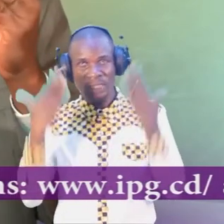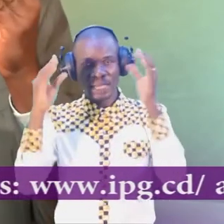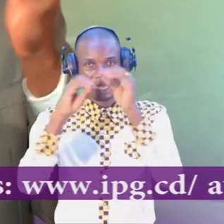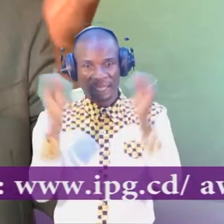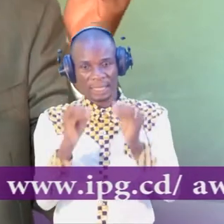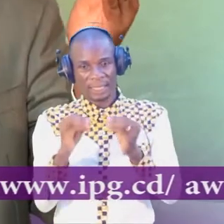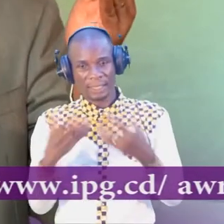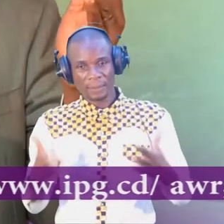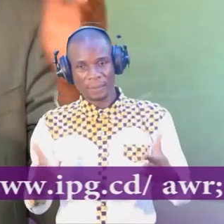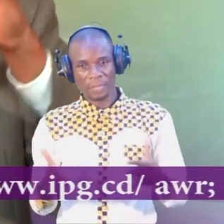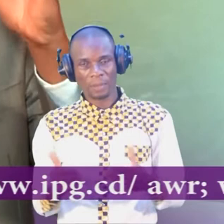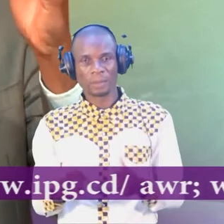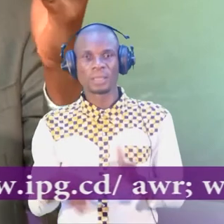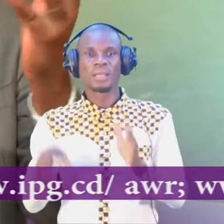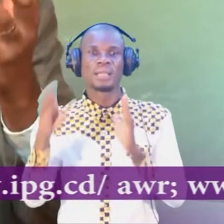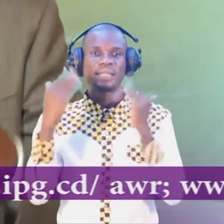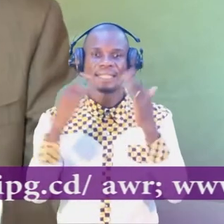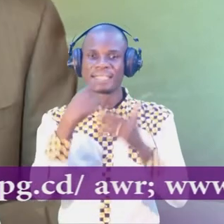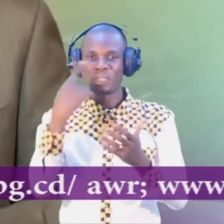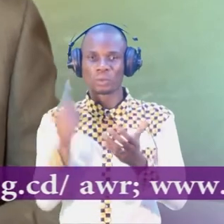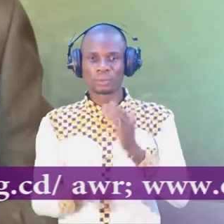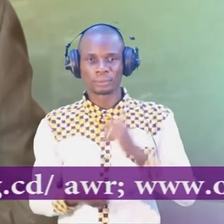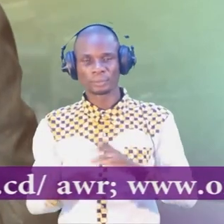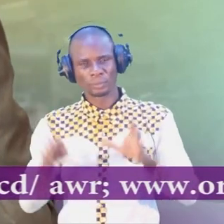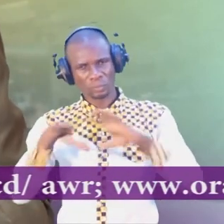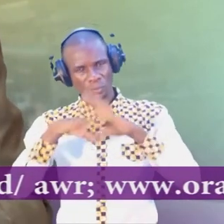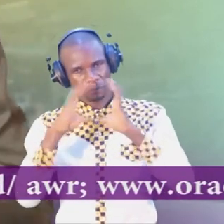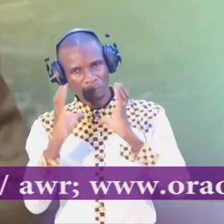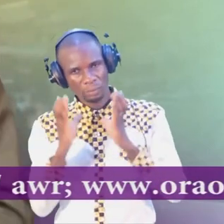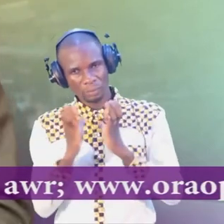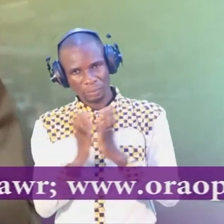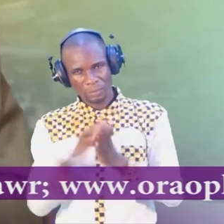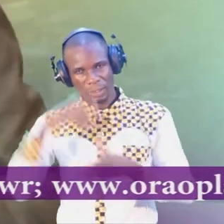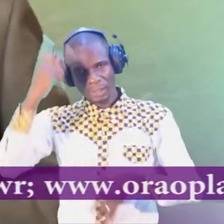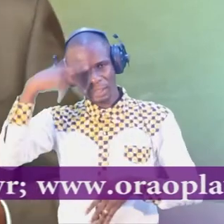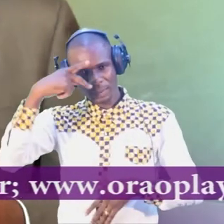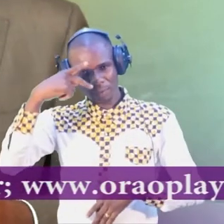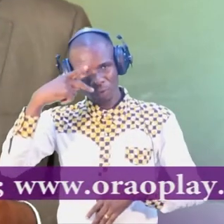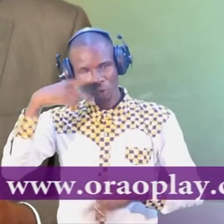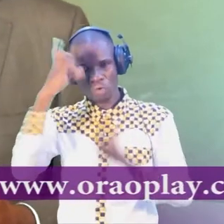Mungu ameweka mambo kwa namna hiyo kwamba tuheshimu wazazi.